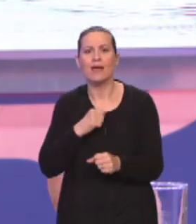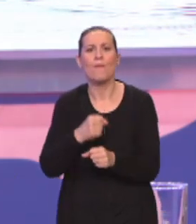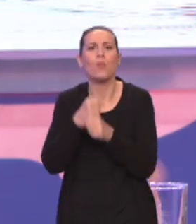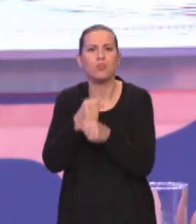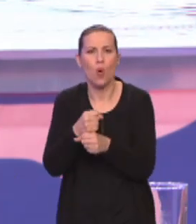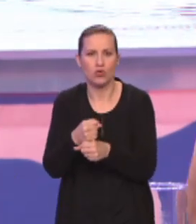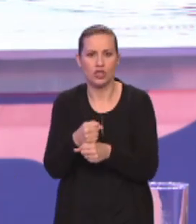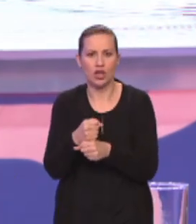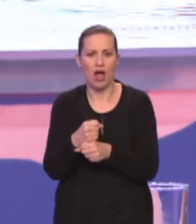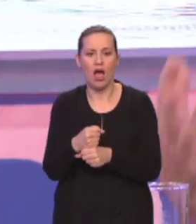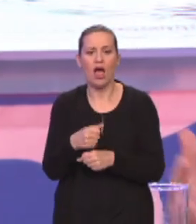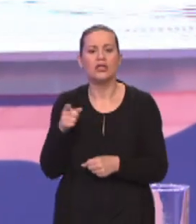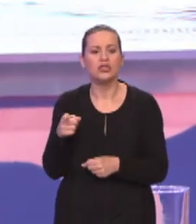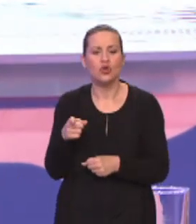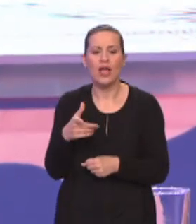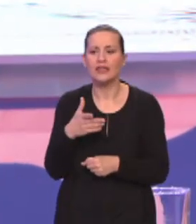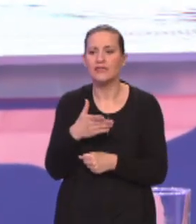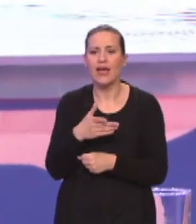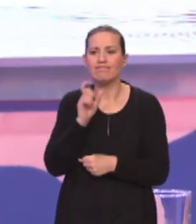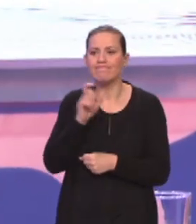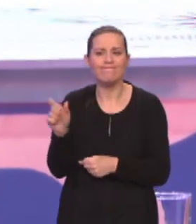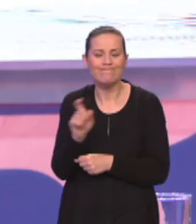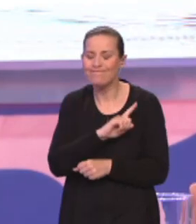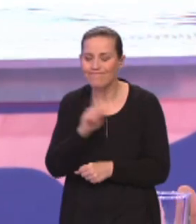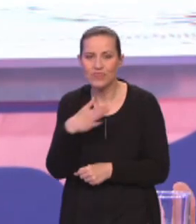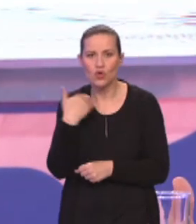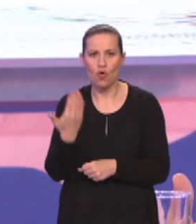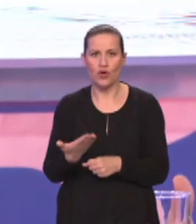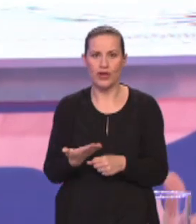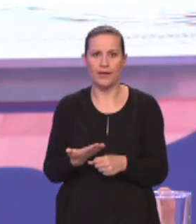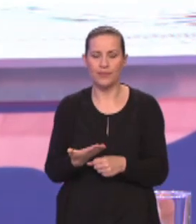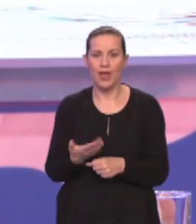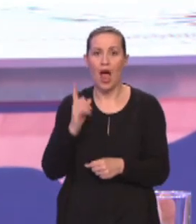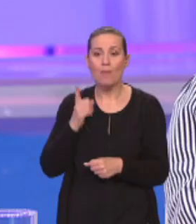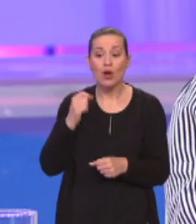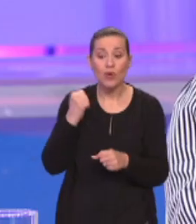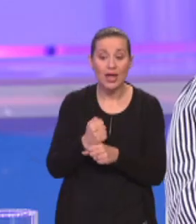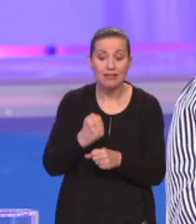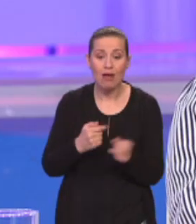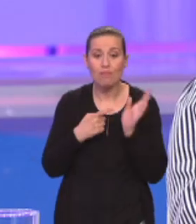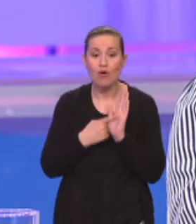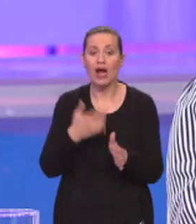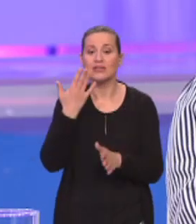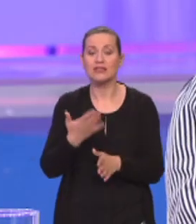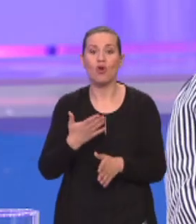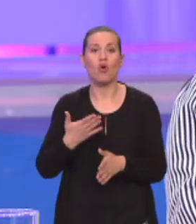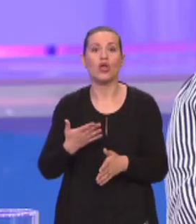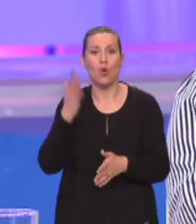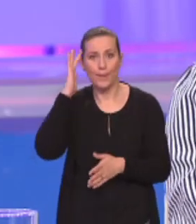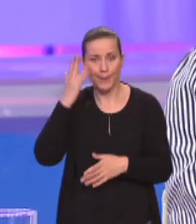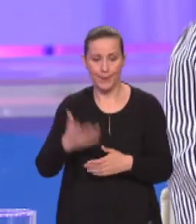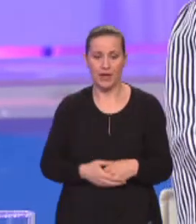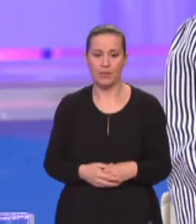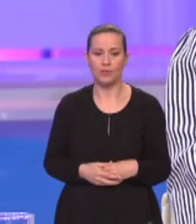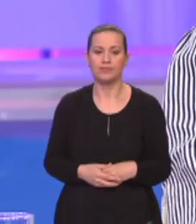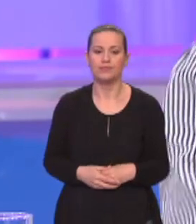moralnu podršku, to je sve. Riječi nisu dovoljne. Mi moramo na djelu pokazati koliko nam je stalo. Tako je.